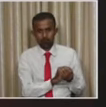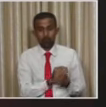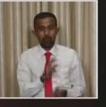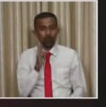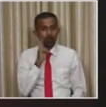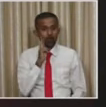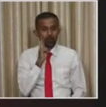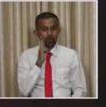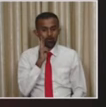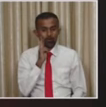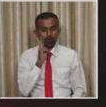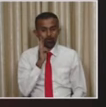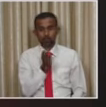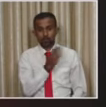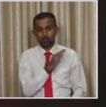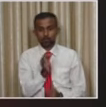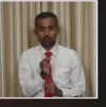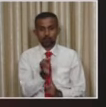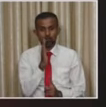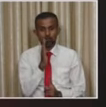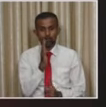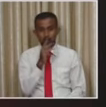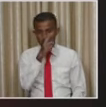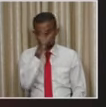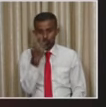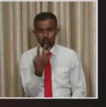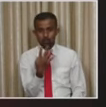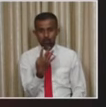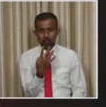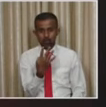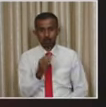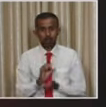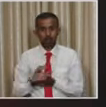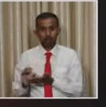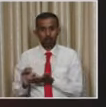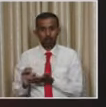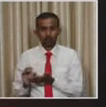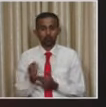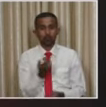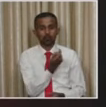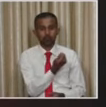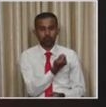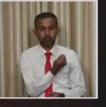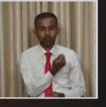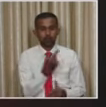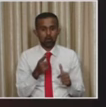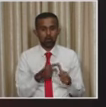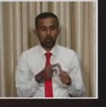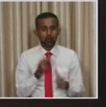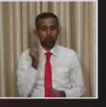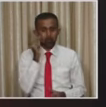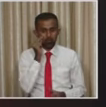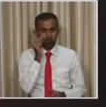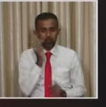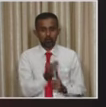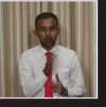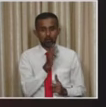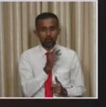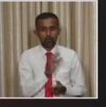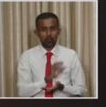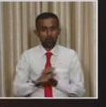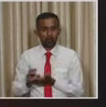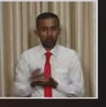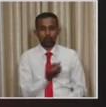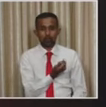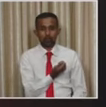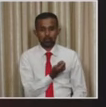රනිල් වික්‍රමසිංහ හිටපු ජනාධිපතිතුමාට මාස 4කට වෙන් කරලා තියෙන මුදලත් අනුර කුමාර දිසානායක ජනාධිපතිතුමාට වෙන් කරලා